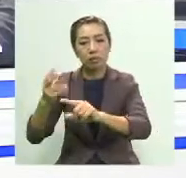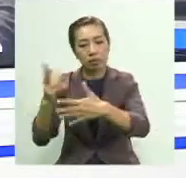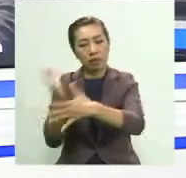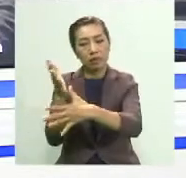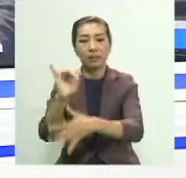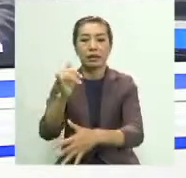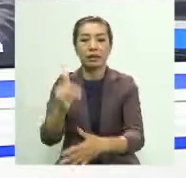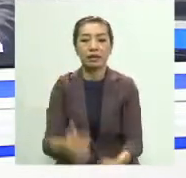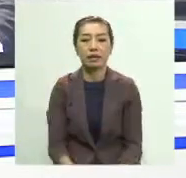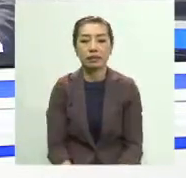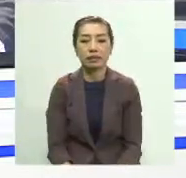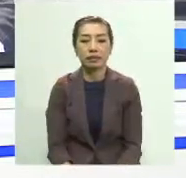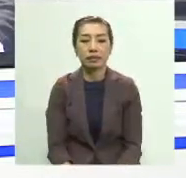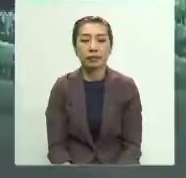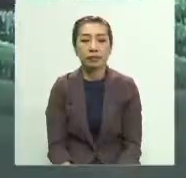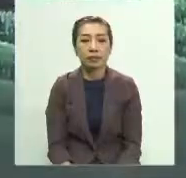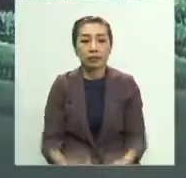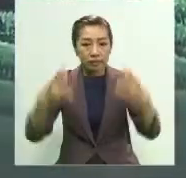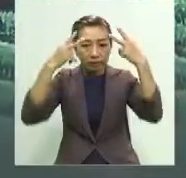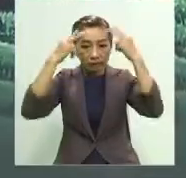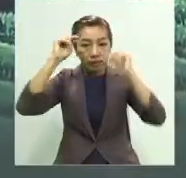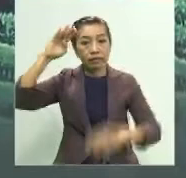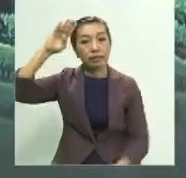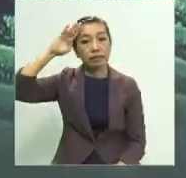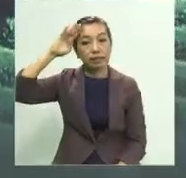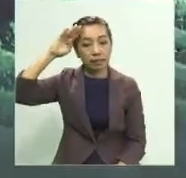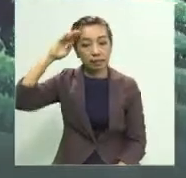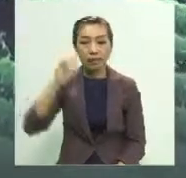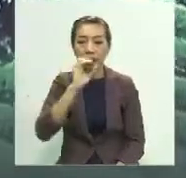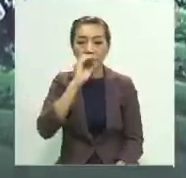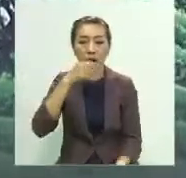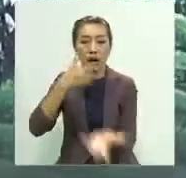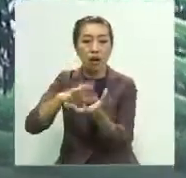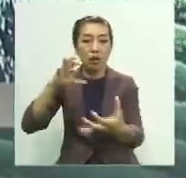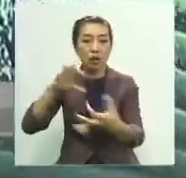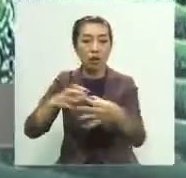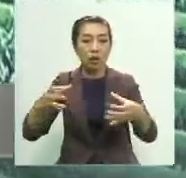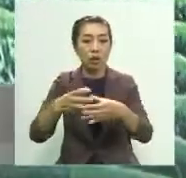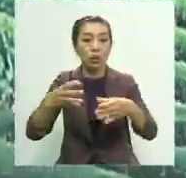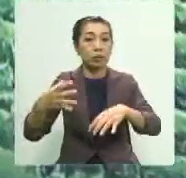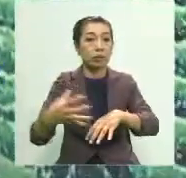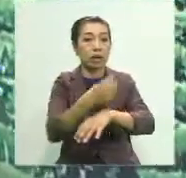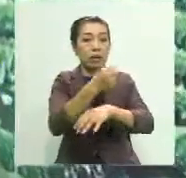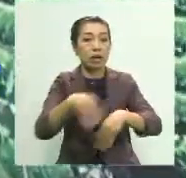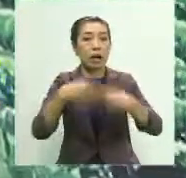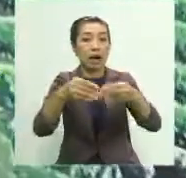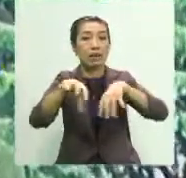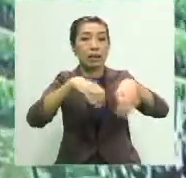วาคมนี้ครับเรื่องนี้ครับพลเอกประยุทธ์จันทร์โอชานายกรัฐมนตรีนะครับกล่าวถึงการปลดล็อกทางการเมืองว่